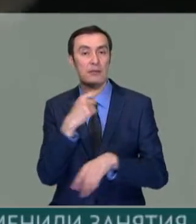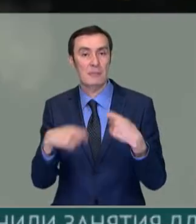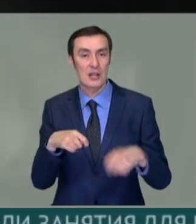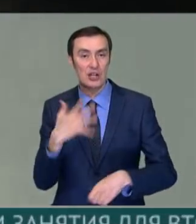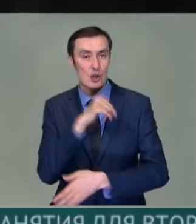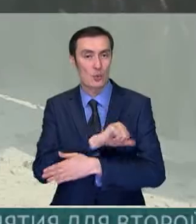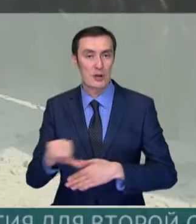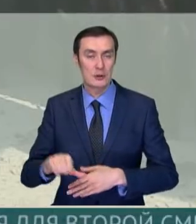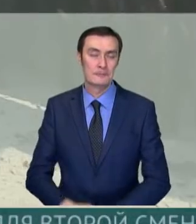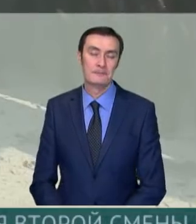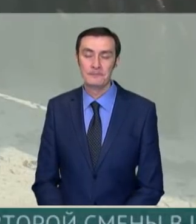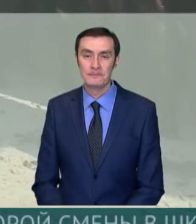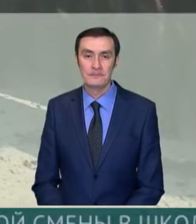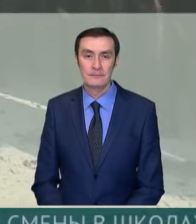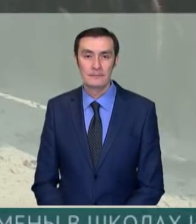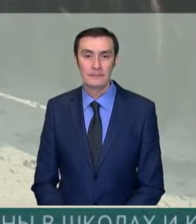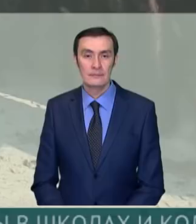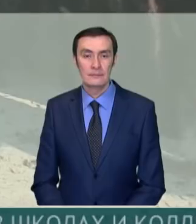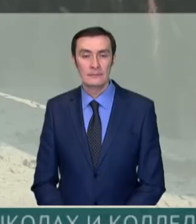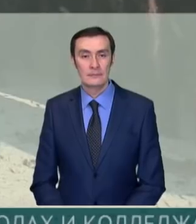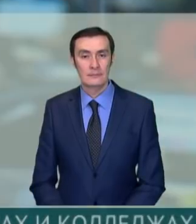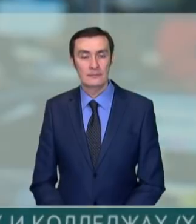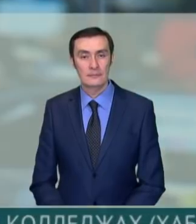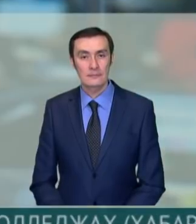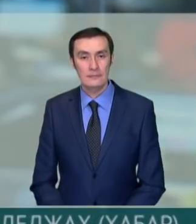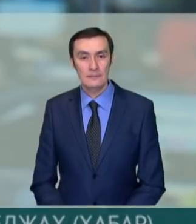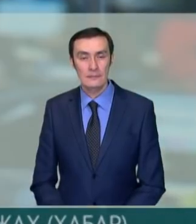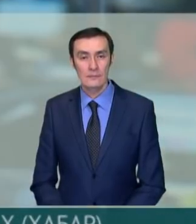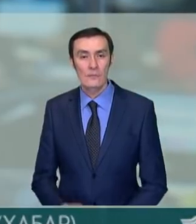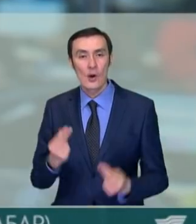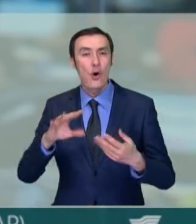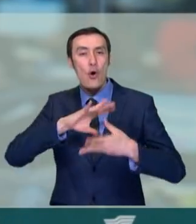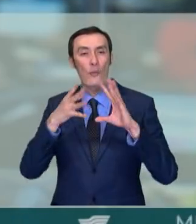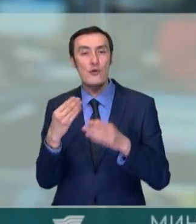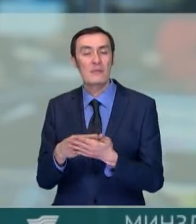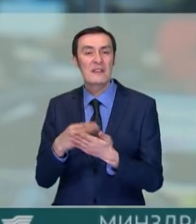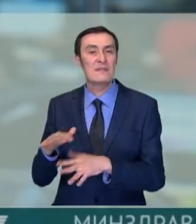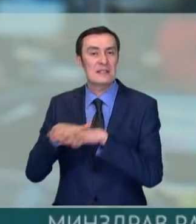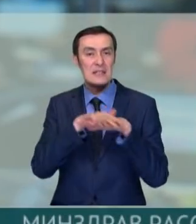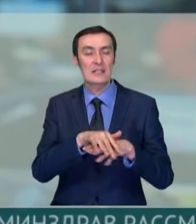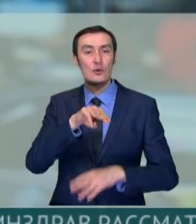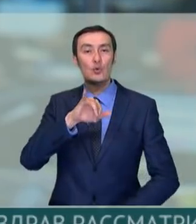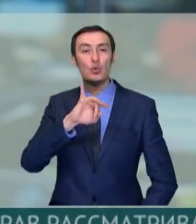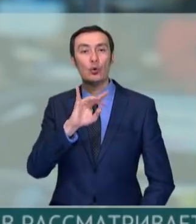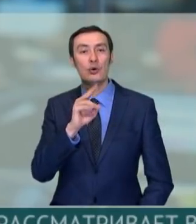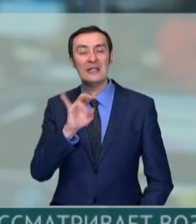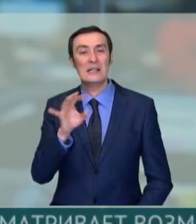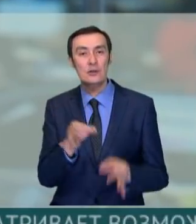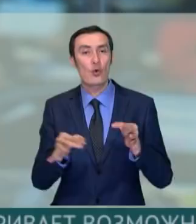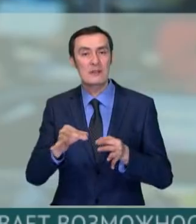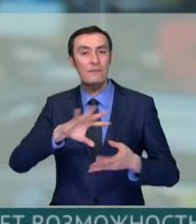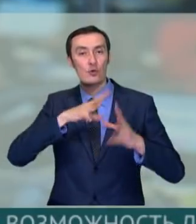Смоглова, Анатолий Полянный, Евгений Шинкаренко, Акмолинская область. Объем инвестиций в Туркестанской области по итогам